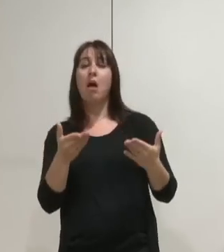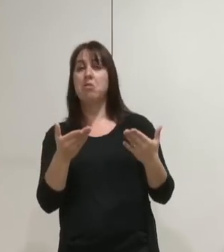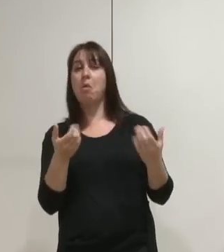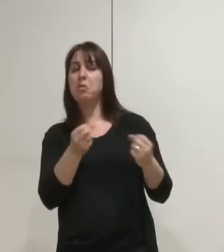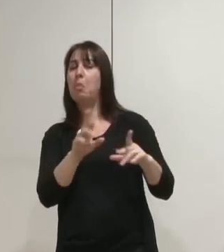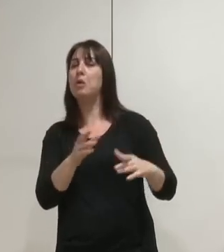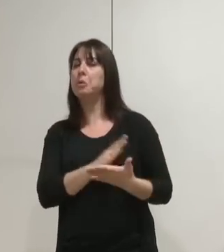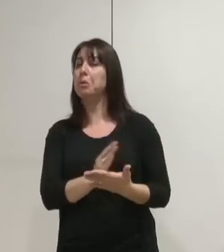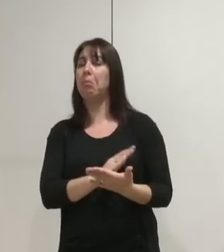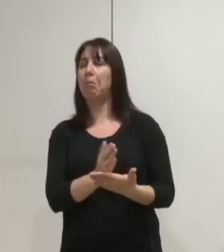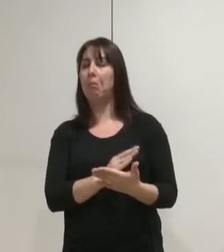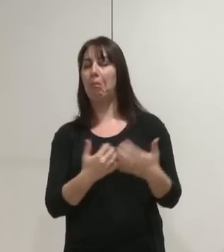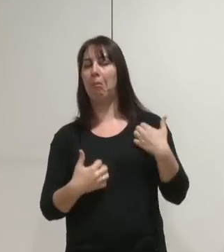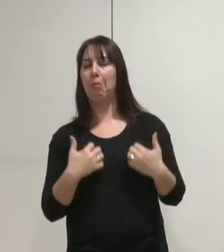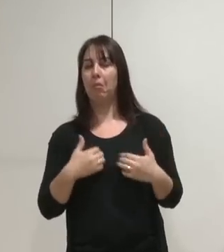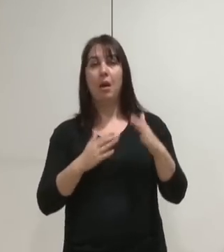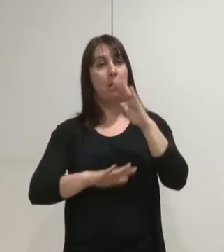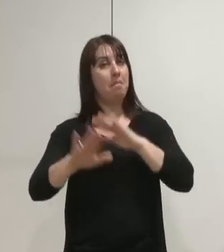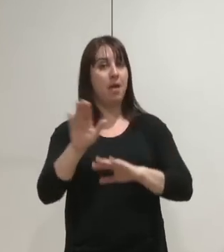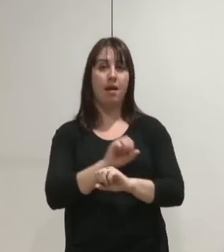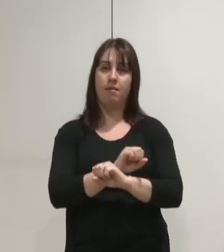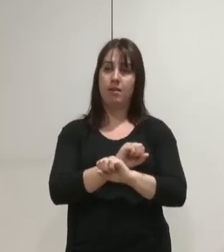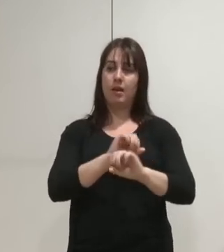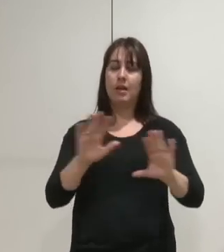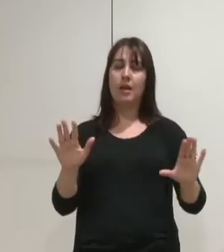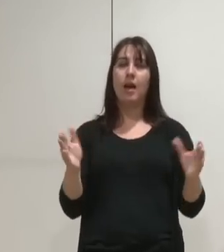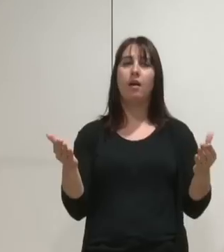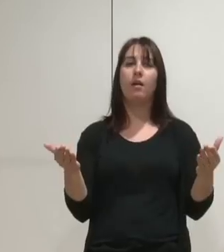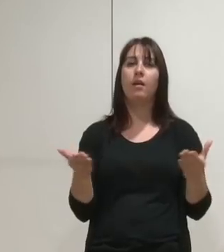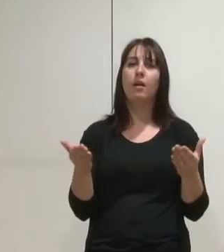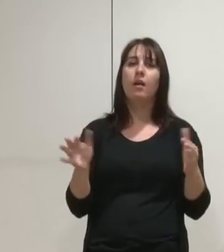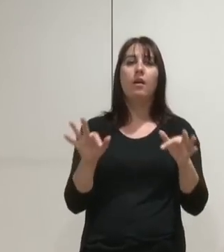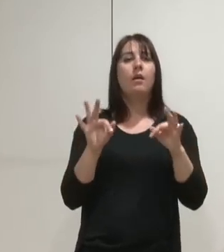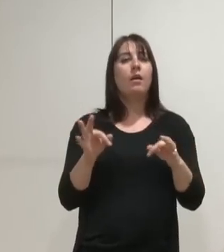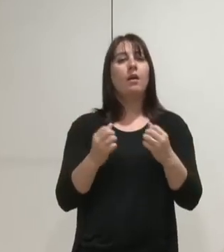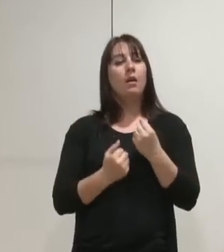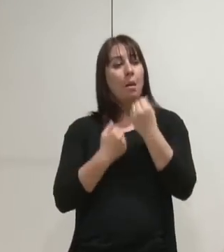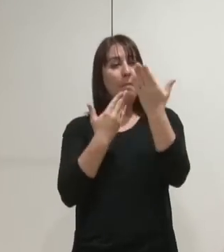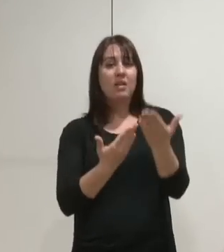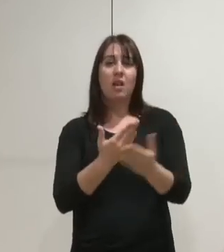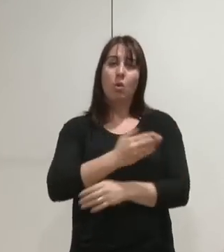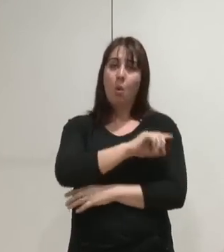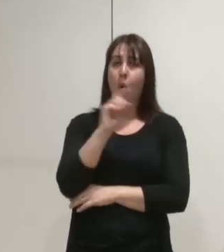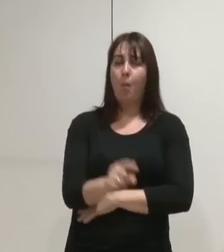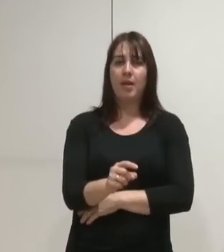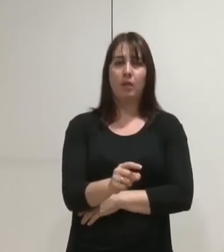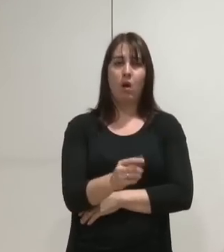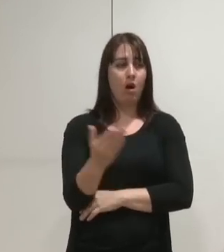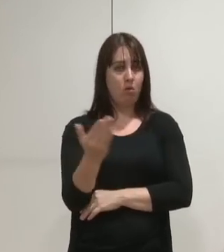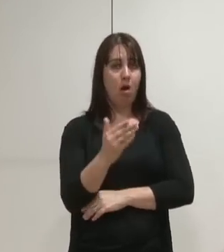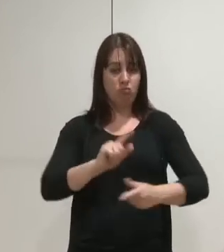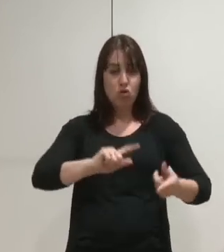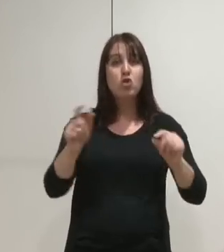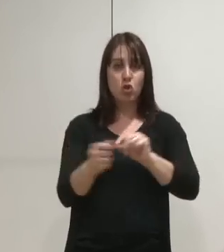contre il y a une chose qui est très claire c'est que sur la question des prestations obligatoires il y a un